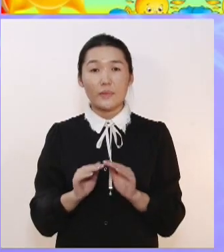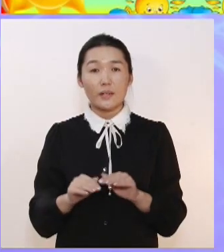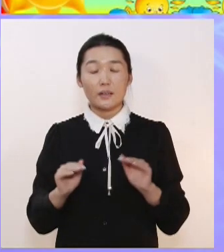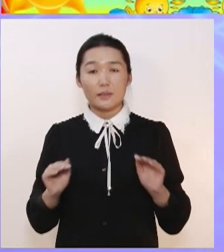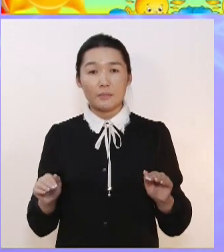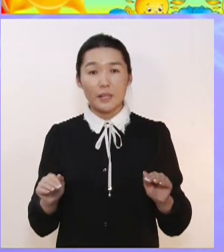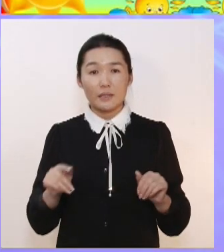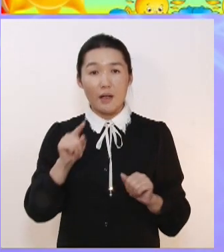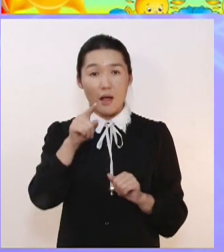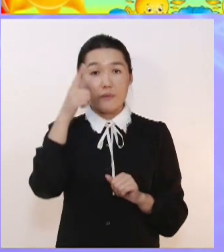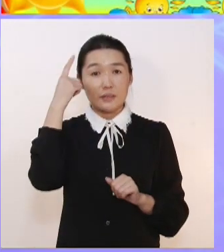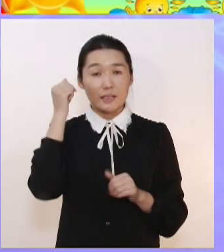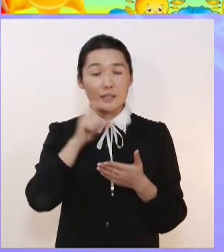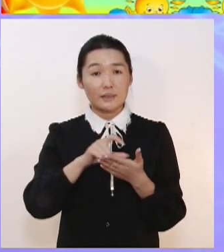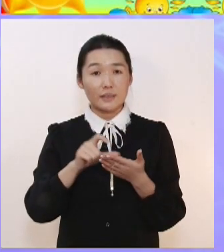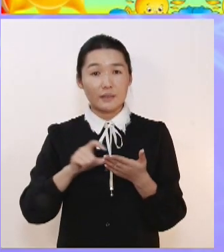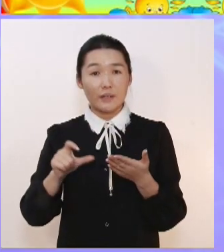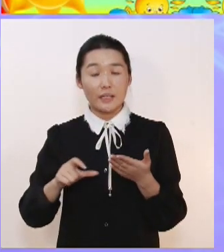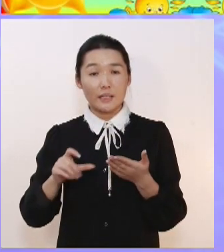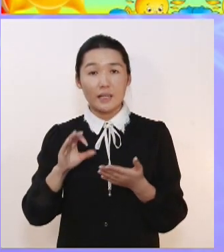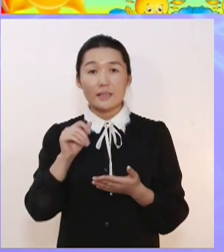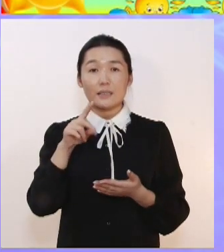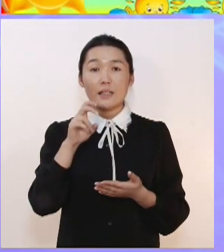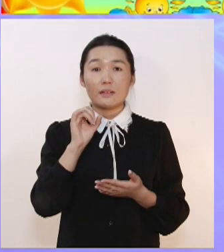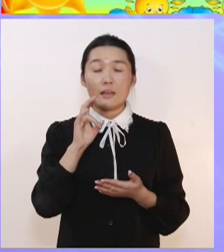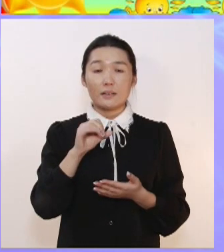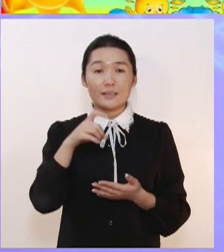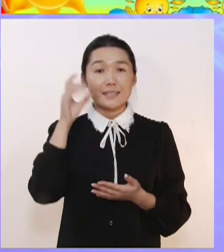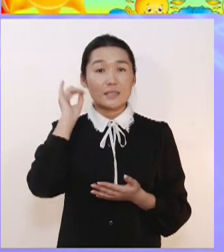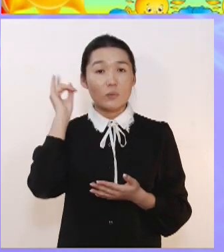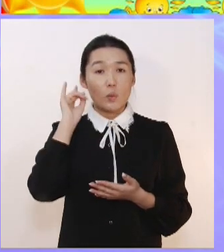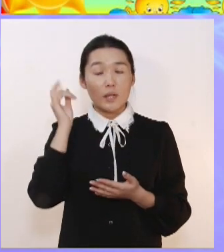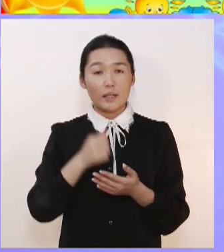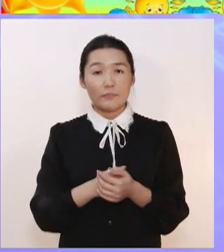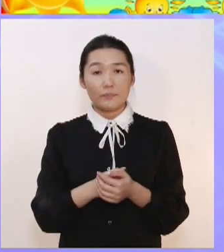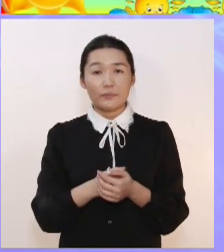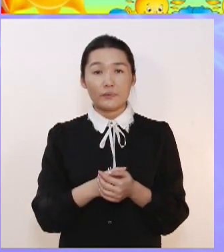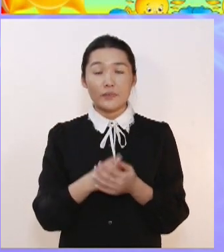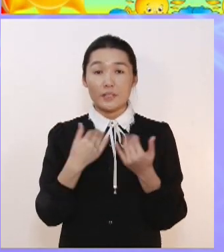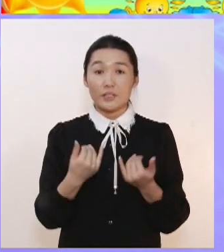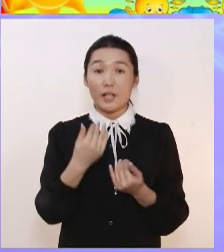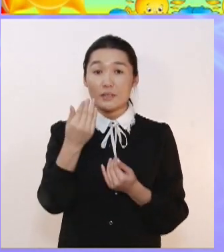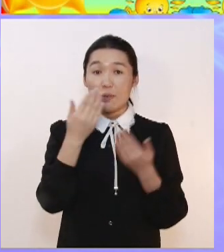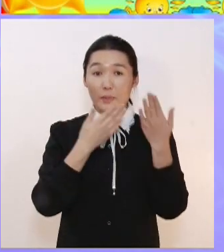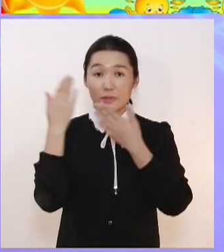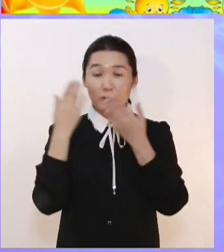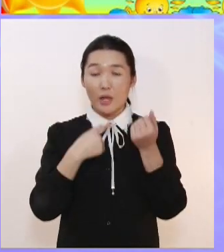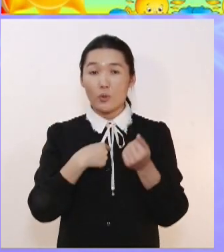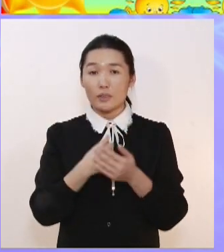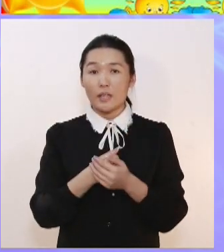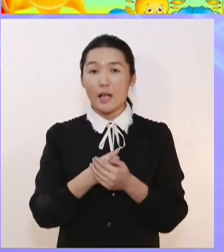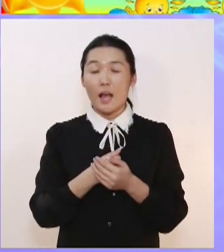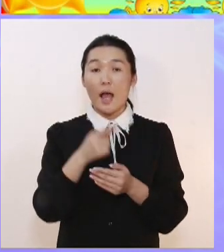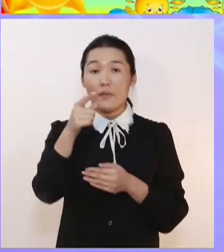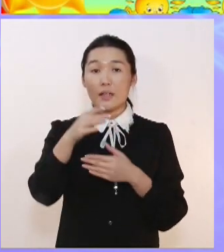Ребята, а вы знаете стихотворение о согласных звуках? Тогда я вам сейчас прочитаю, а вы